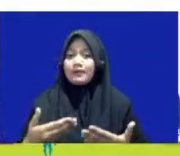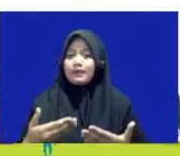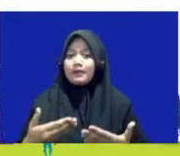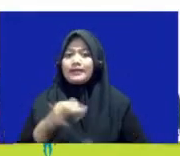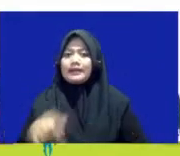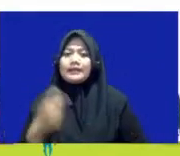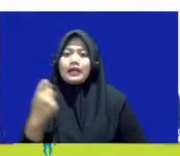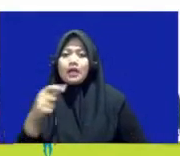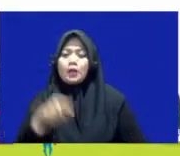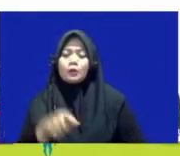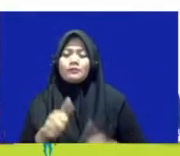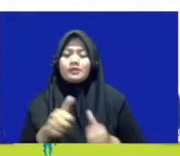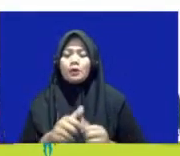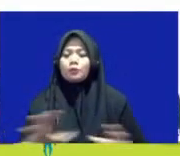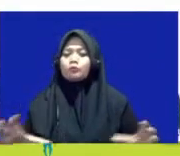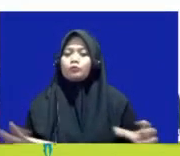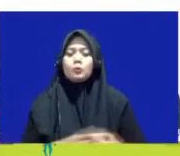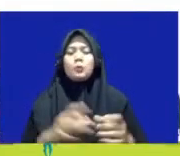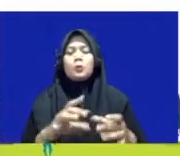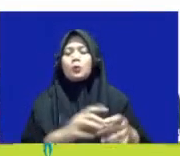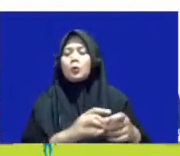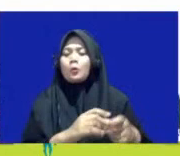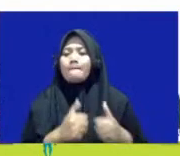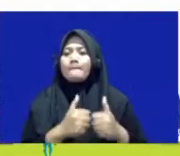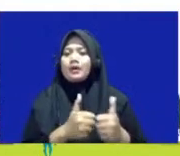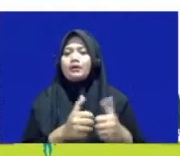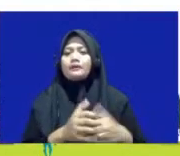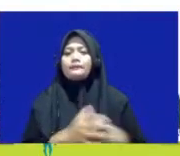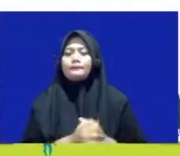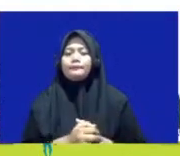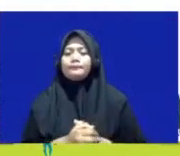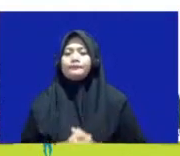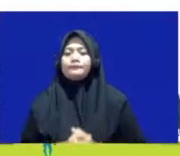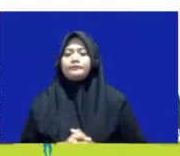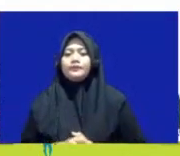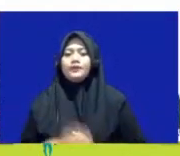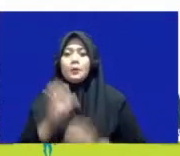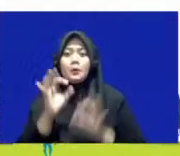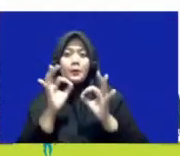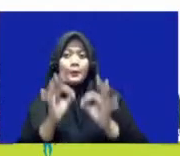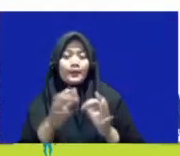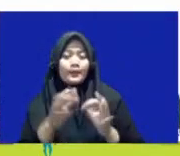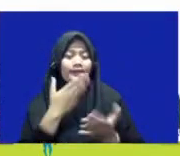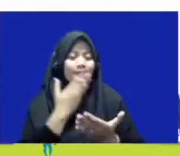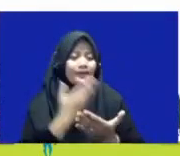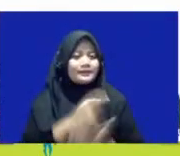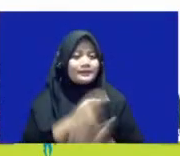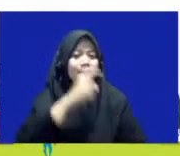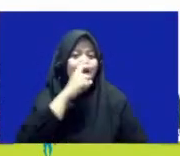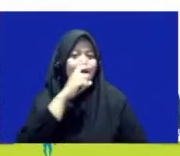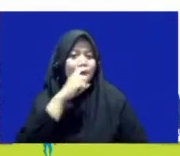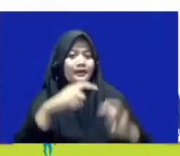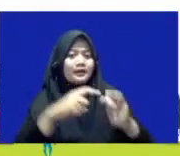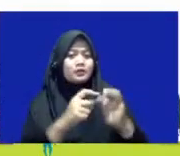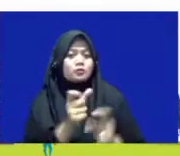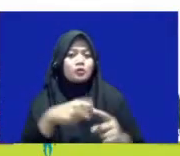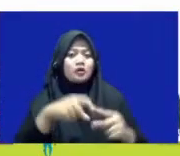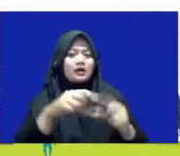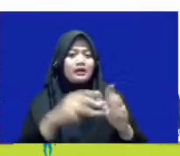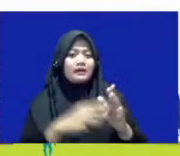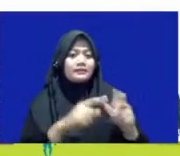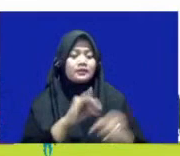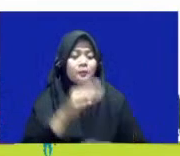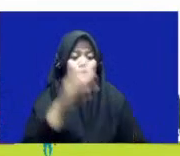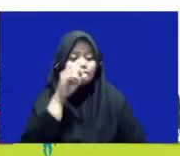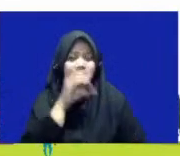yang bisa kami jelaskan. Okay, thank you, Mr. Sukamsi, to explain how Tagana can maintain a lot